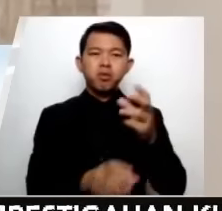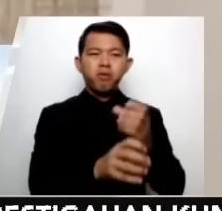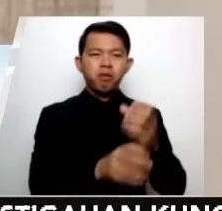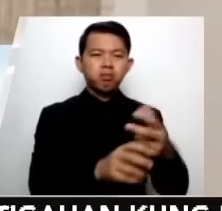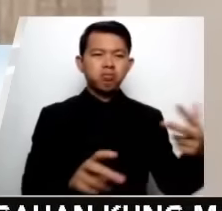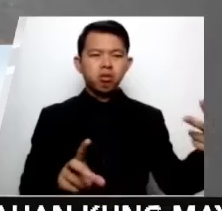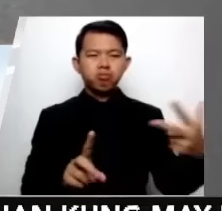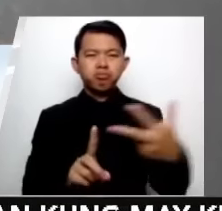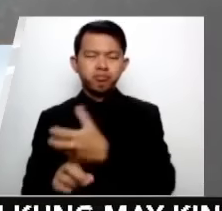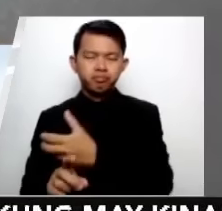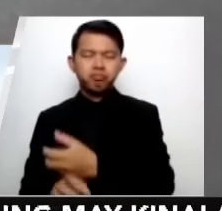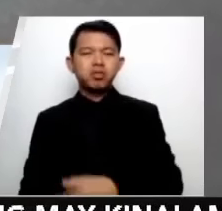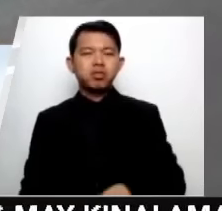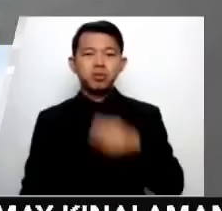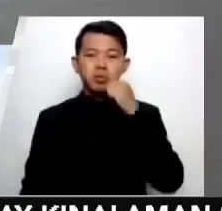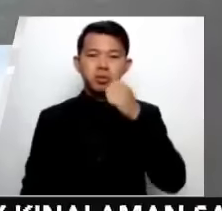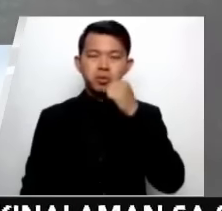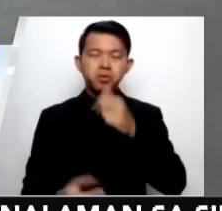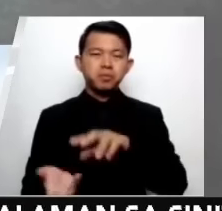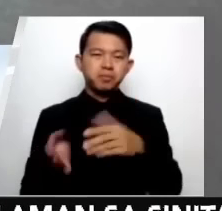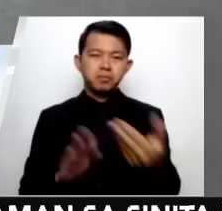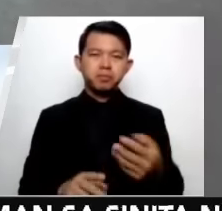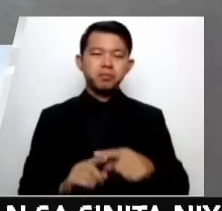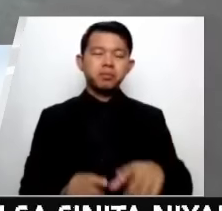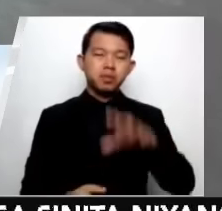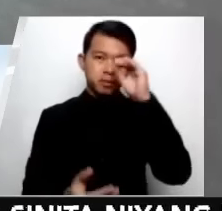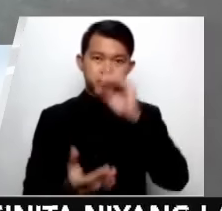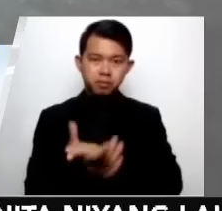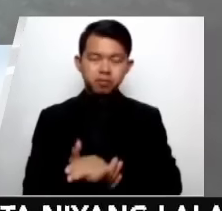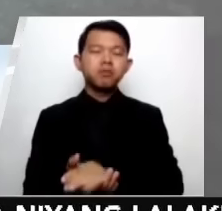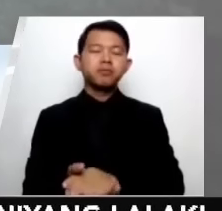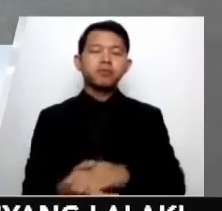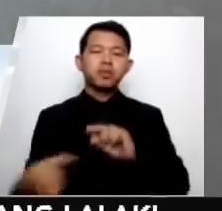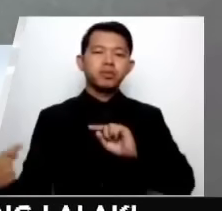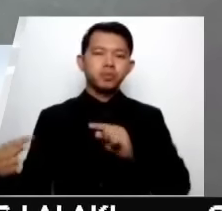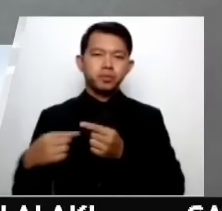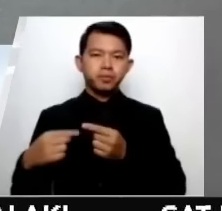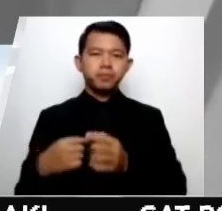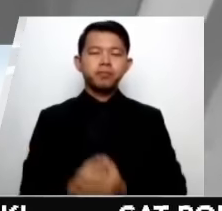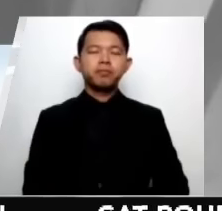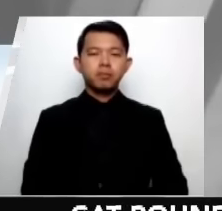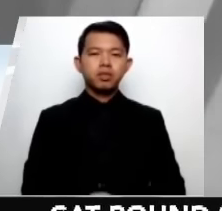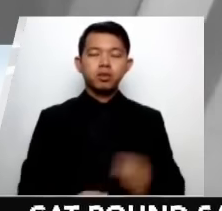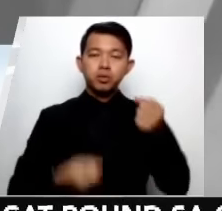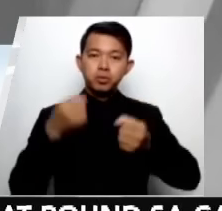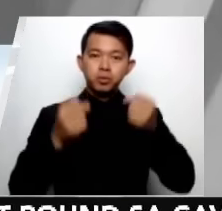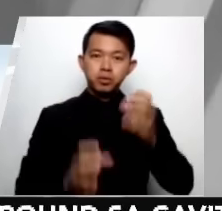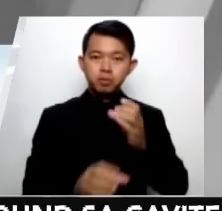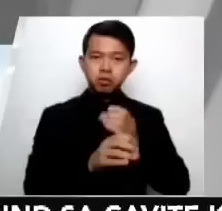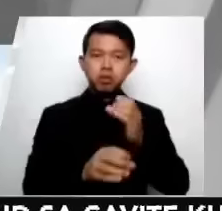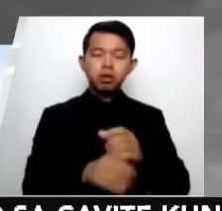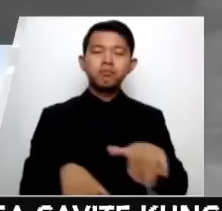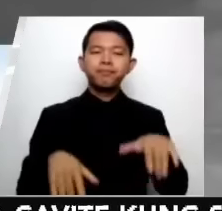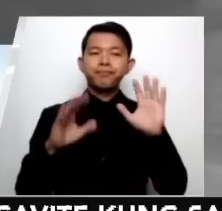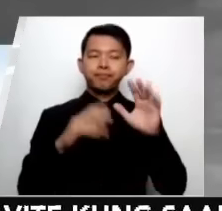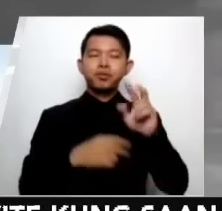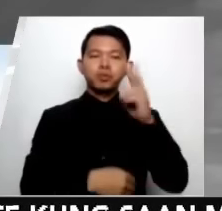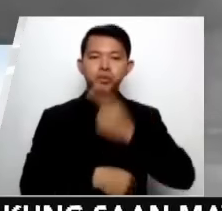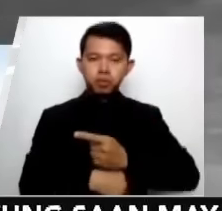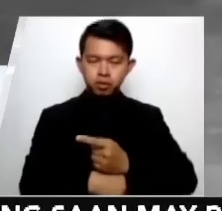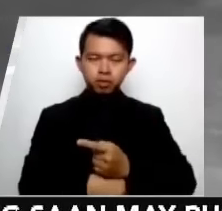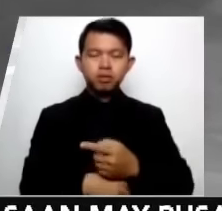mister. Tumakas ang driver ng kotse. Sumuko siya 3 araw matapos ang insidente. Hindi daw siya agad nagpakita